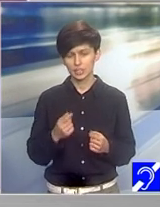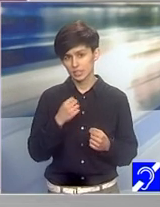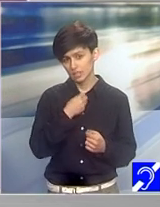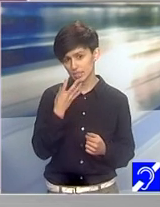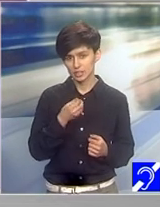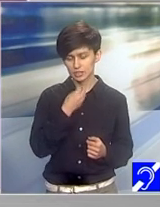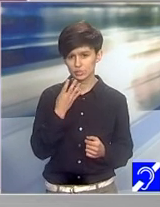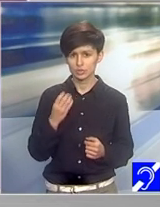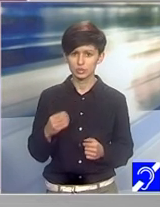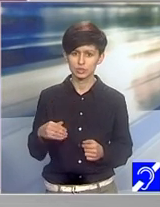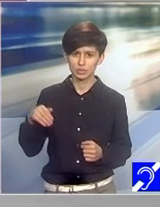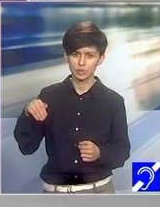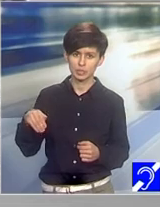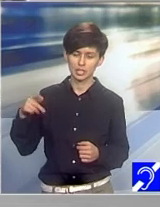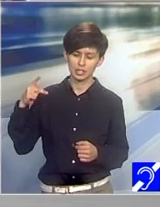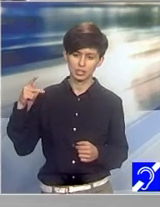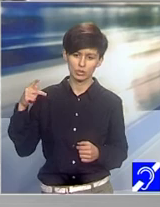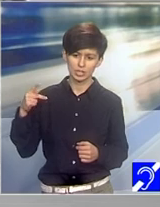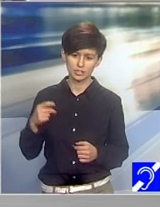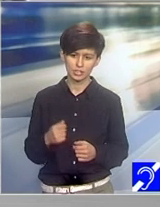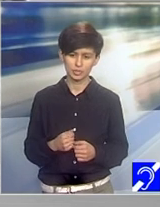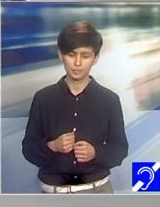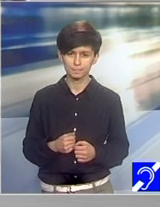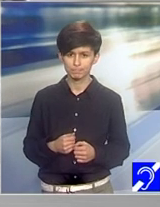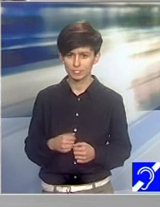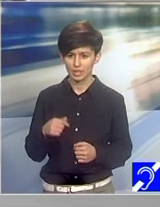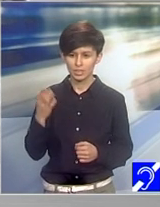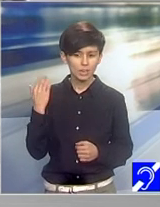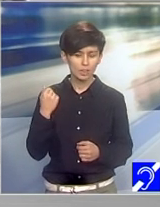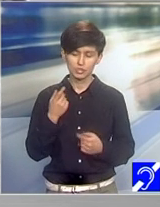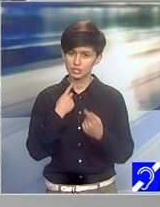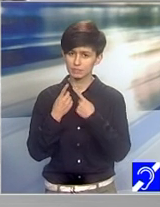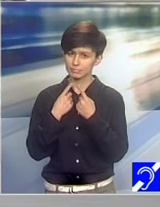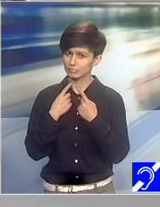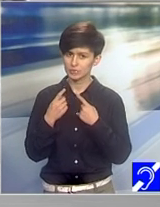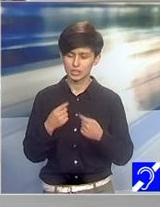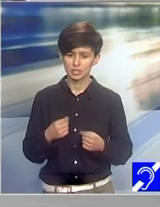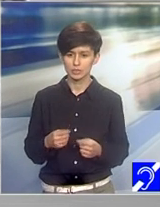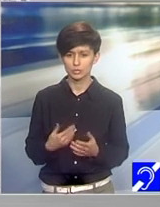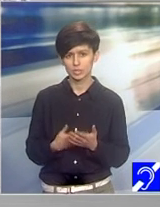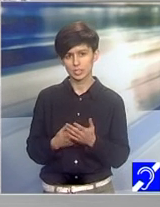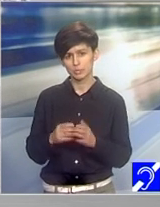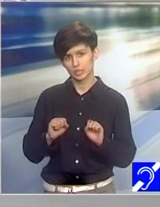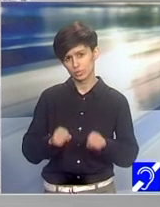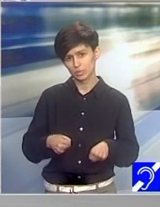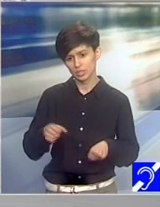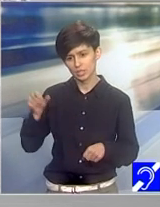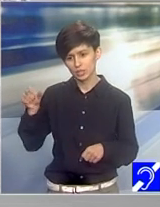discursul lui Mihail Cogălnicianu, un discurs adresat domnitorului după